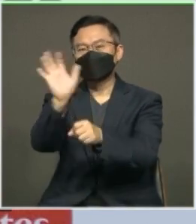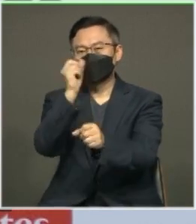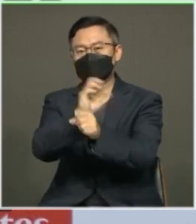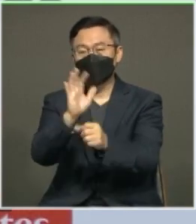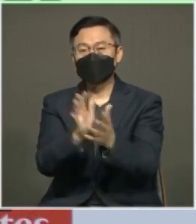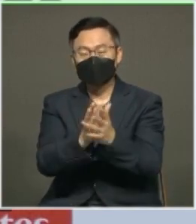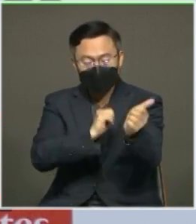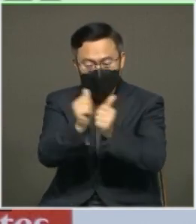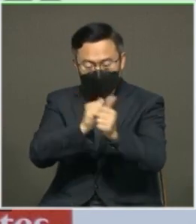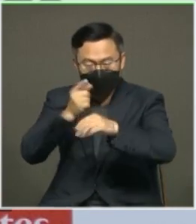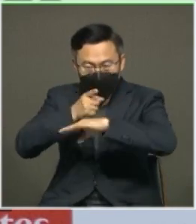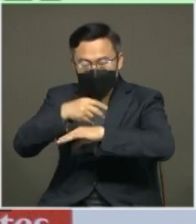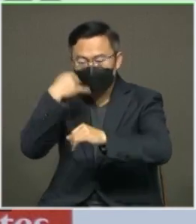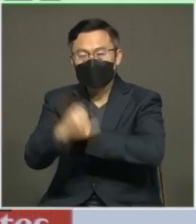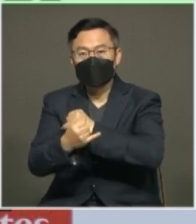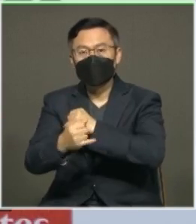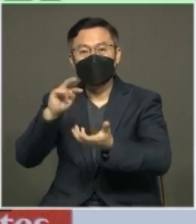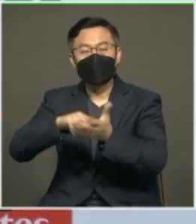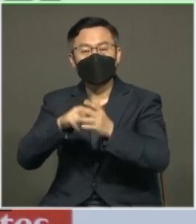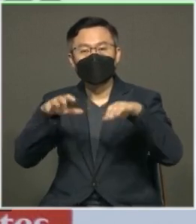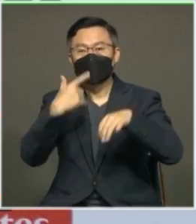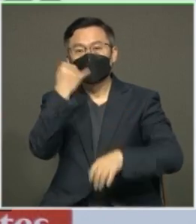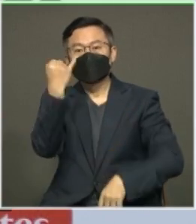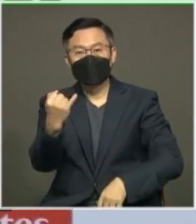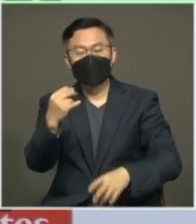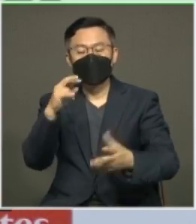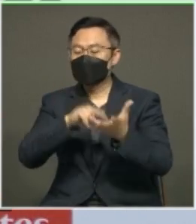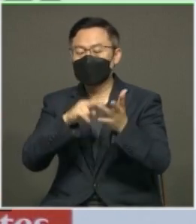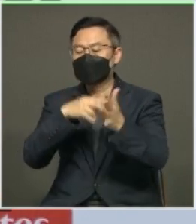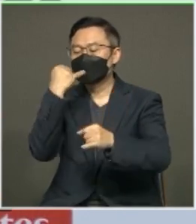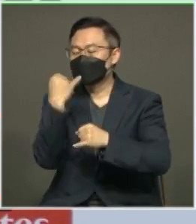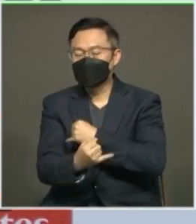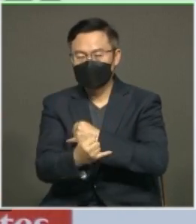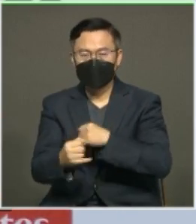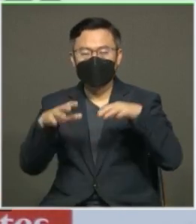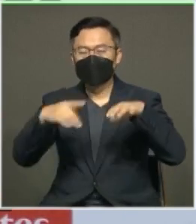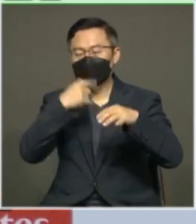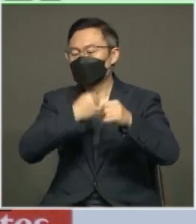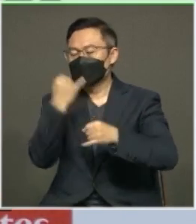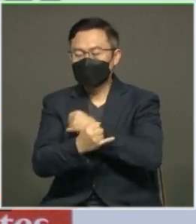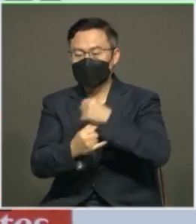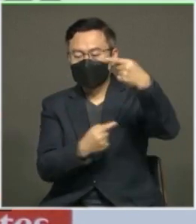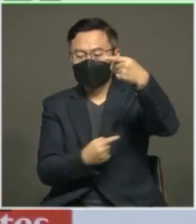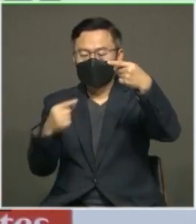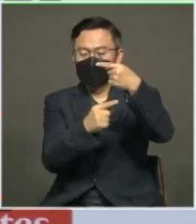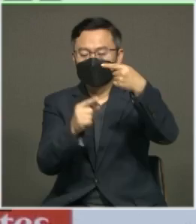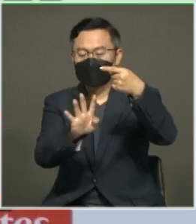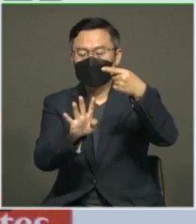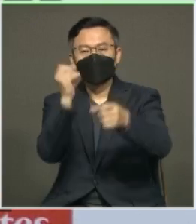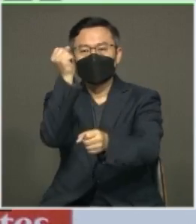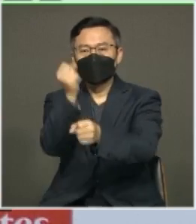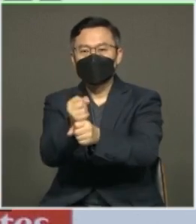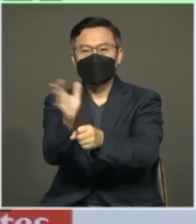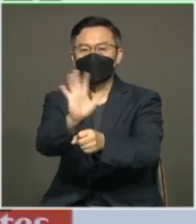ดได้เต็มปากว่าเราจบแล้วนี่คือประโยคจากปากของราฟรังนิกน ะ แล้วไม่เพียงเท่านั้นคุณ